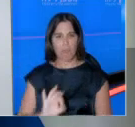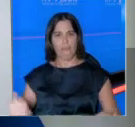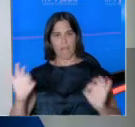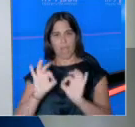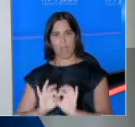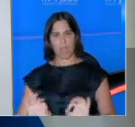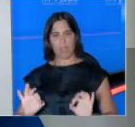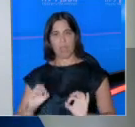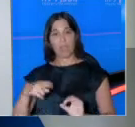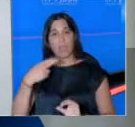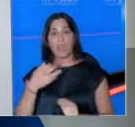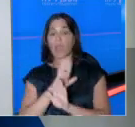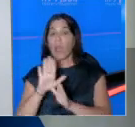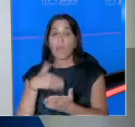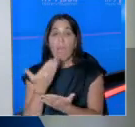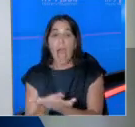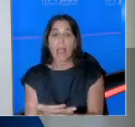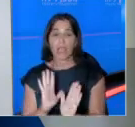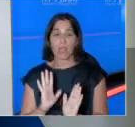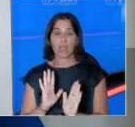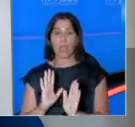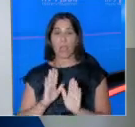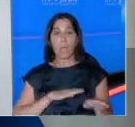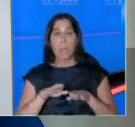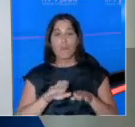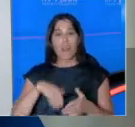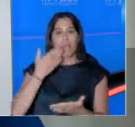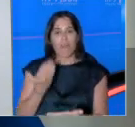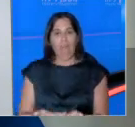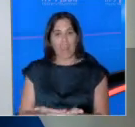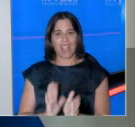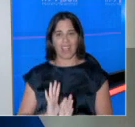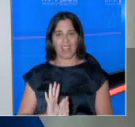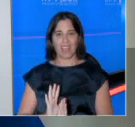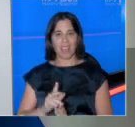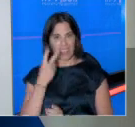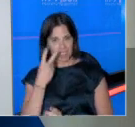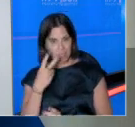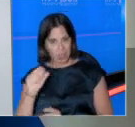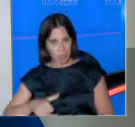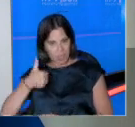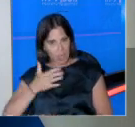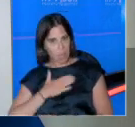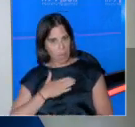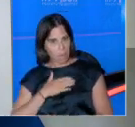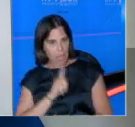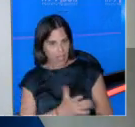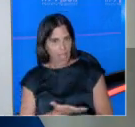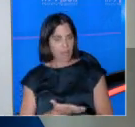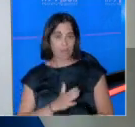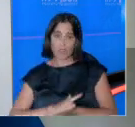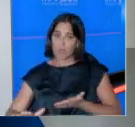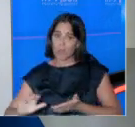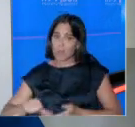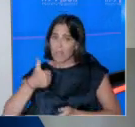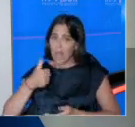אחד. היא תהיה רק בעד. ממשלת בעד. אתם תראו שרים שאכפת להם, שפשוט מנהלים